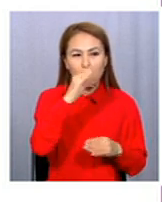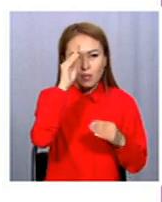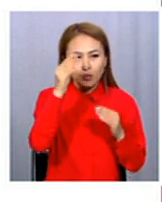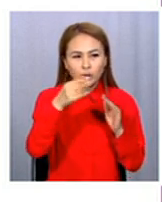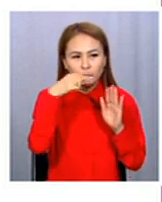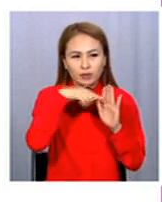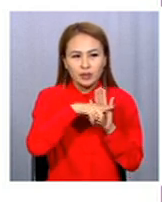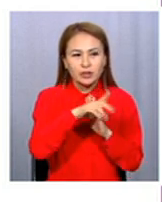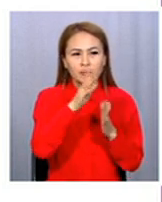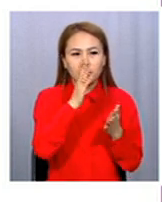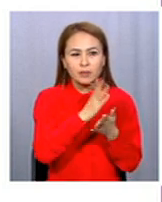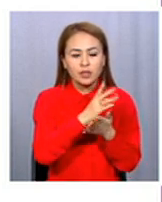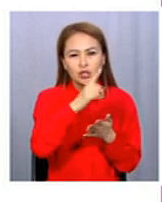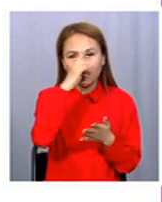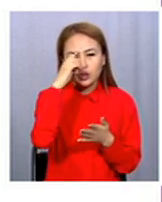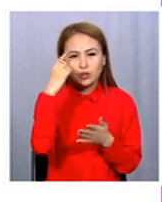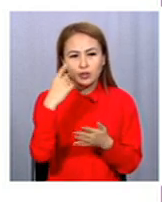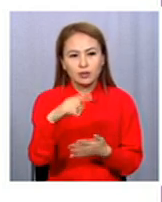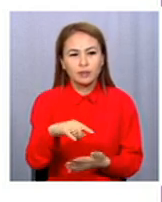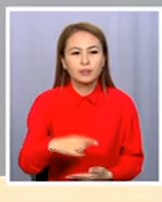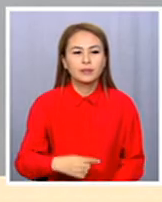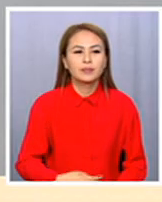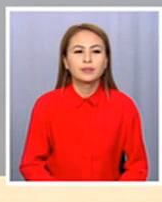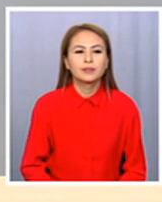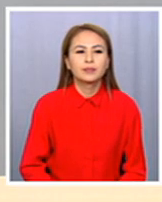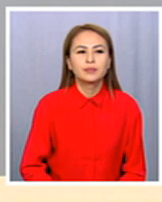покровом стоит невыносимая жара.